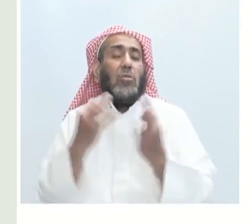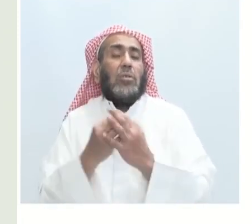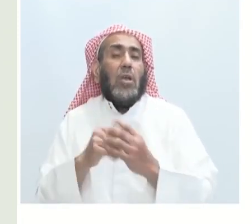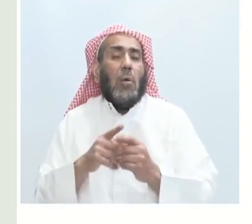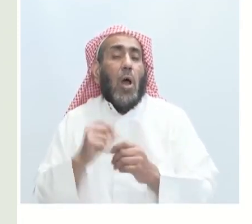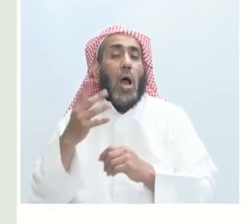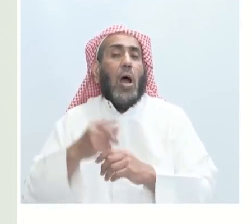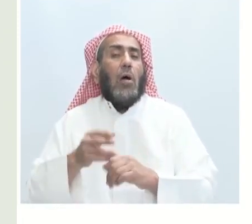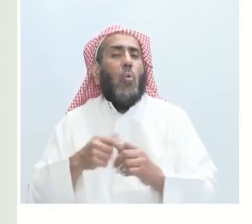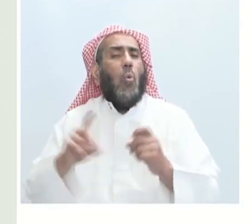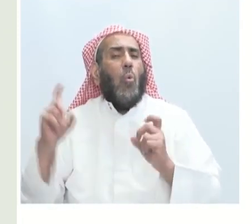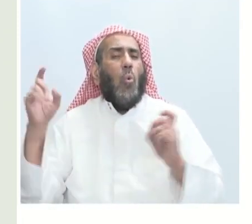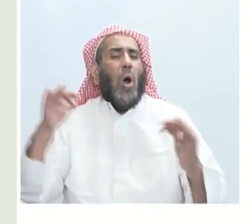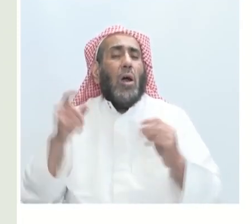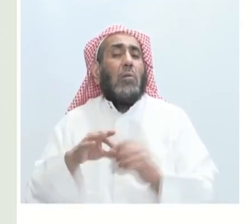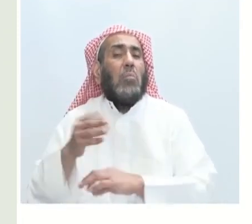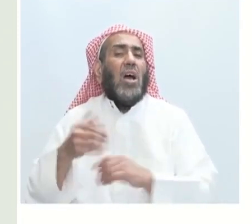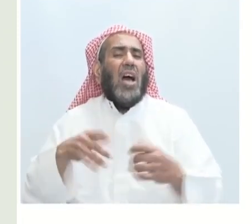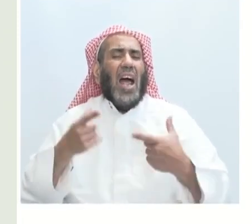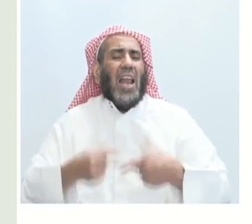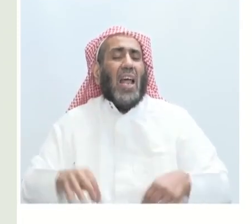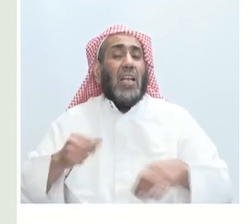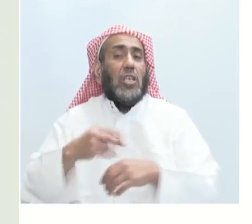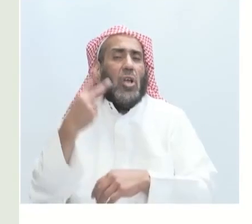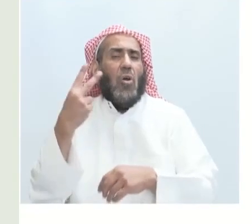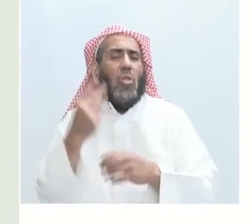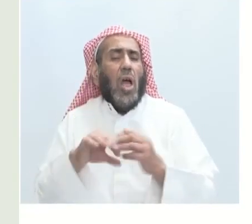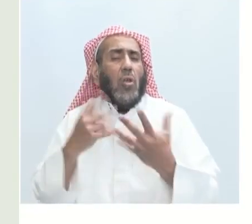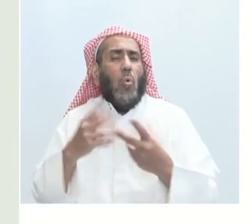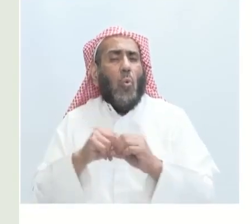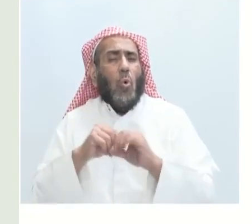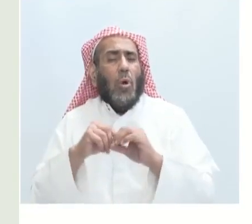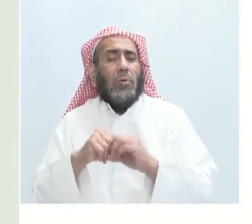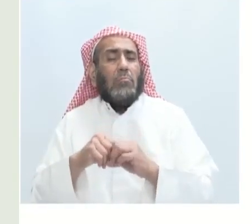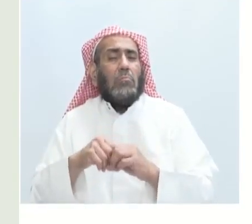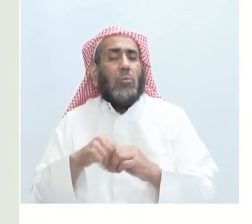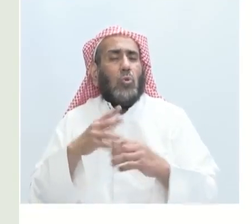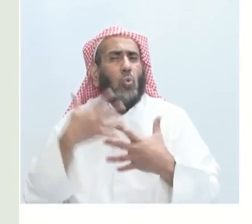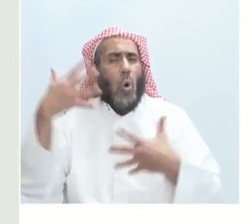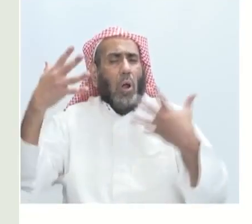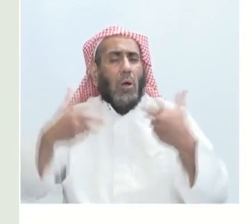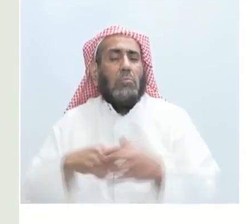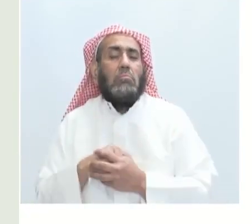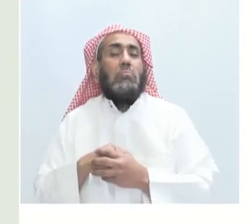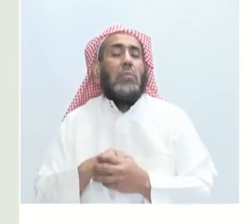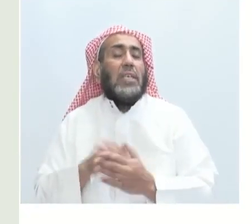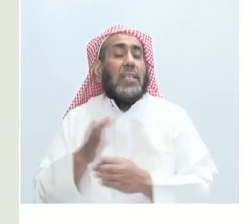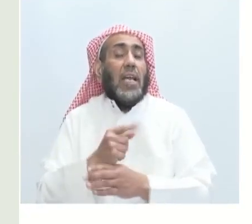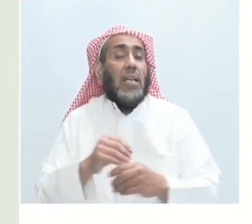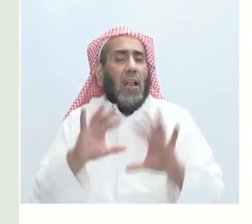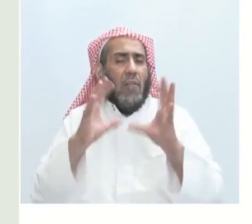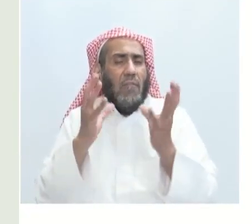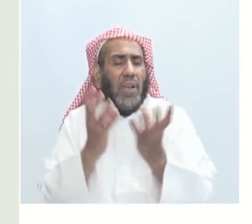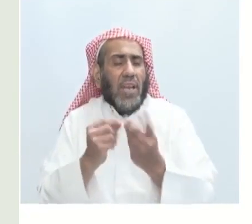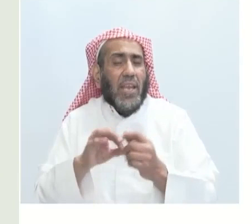من ابرزها حرب الخليج الثانيه التي نظر فيها كثير وكثر فيها يعني الشعراء الاتجاهات الفنيه في